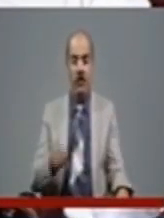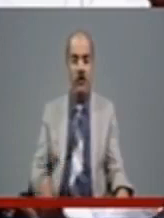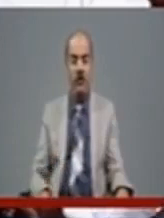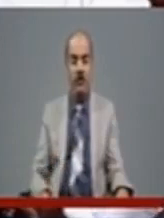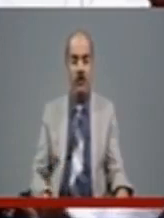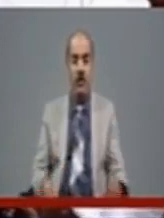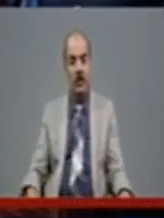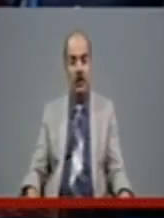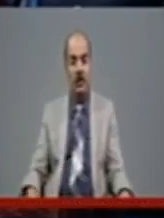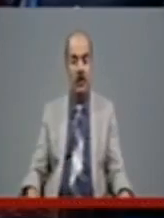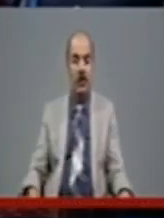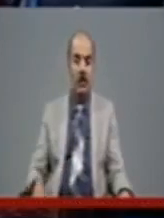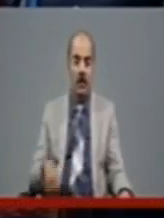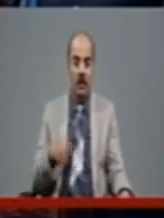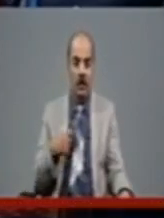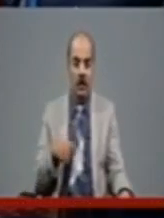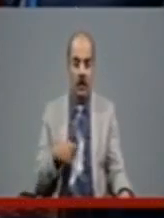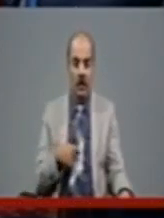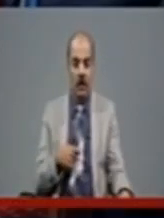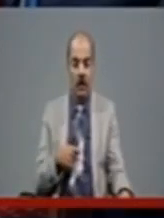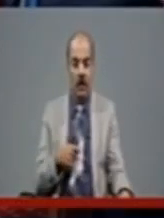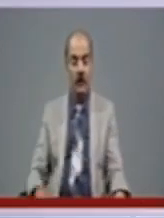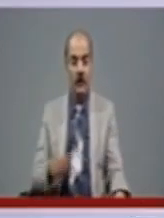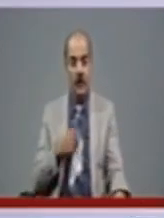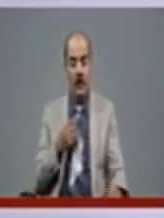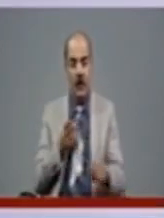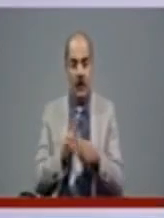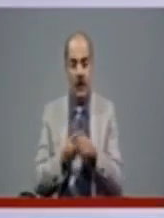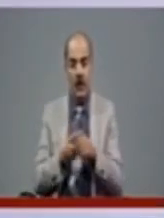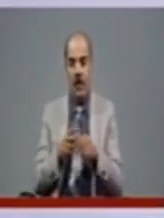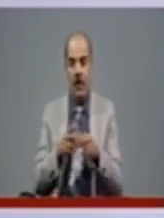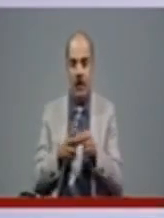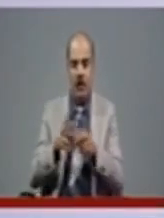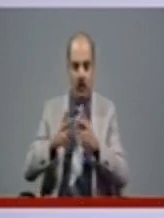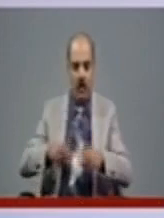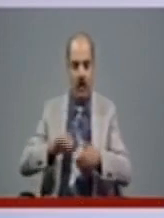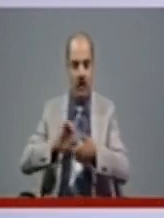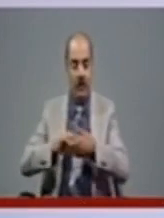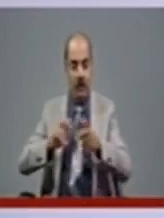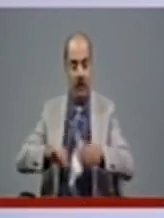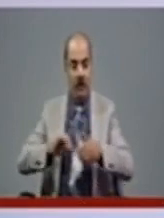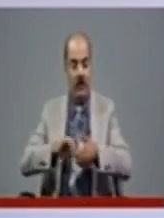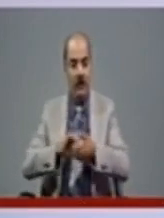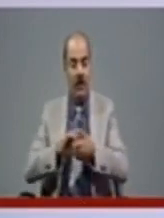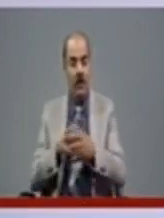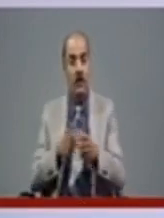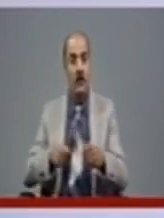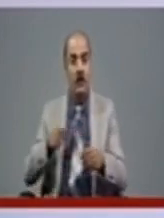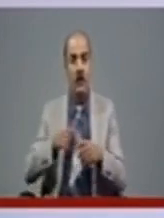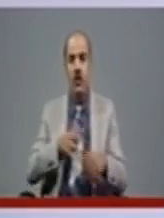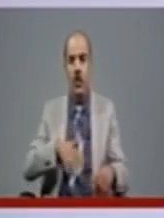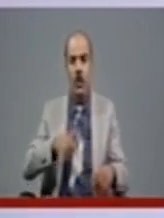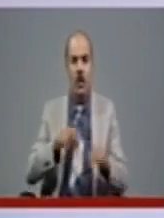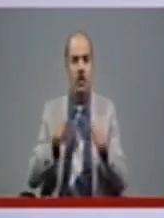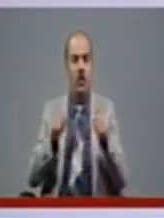الفكرية. إن عقد وإبرام الكثير من الاتفاقيات هو أيضا أمر مذهل